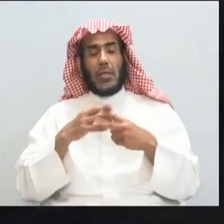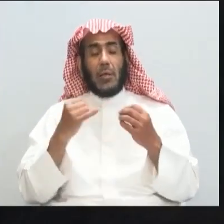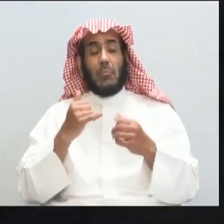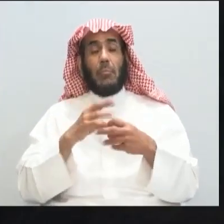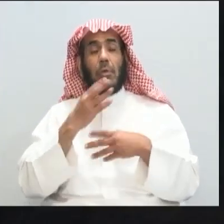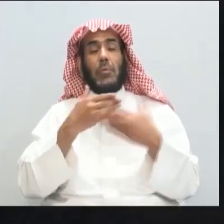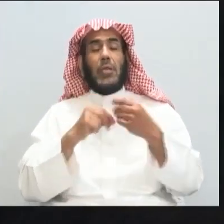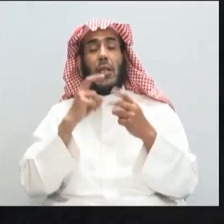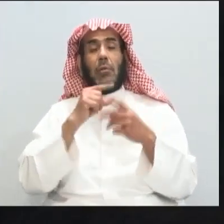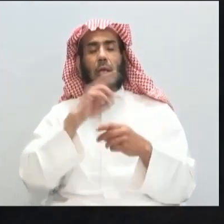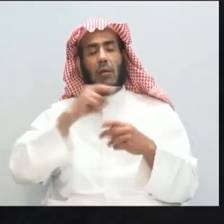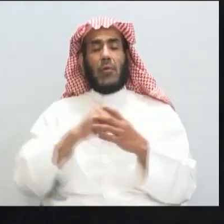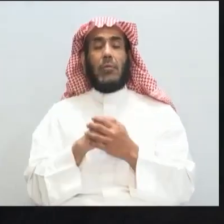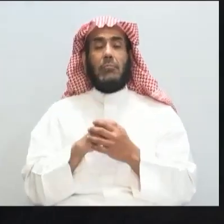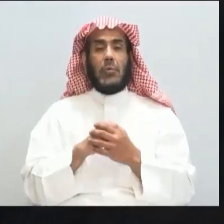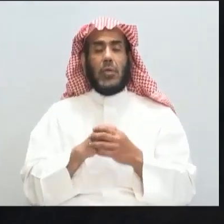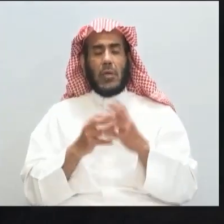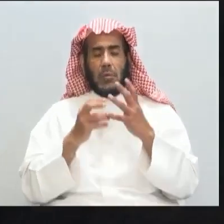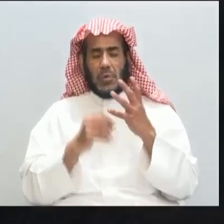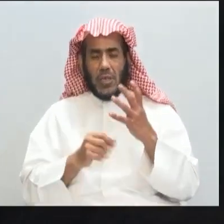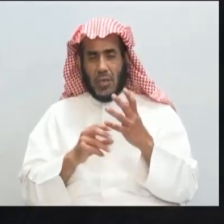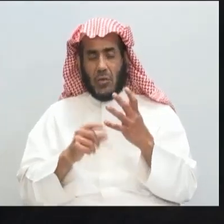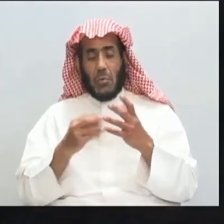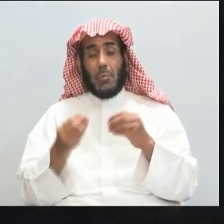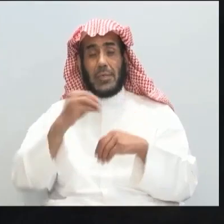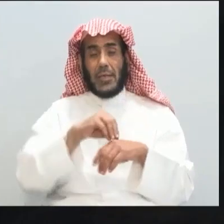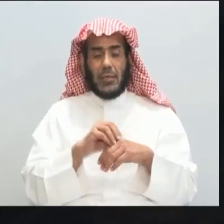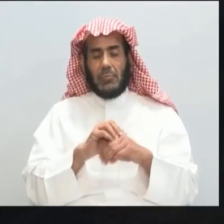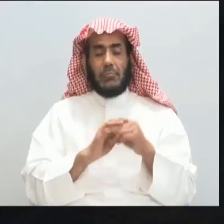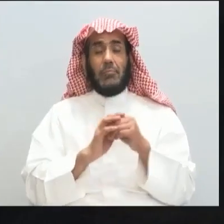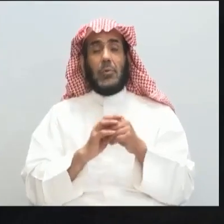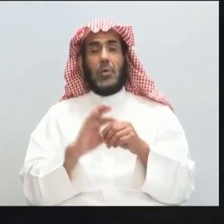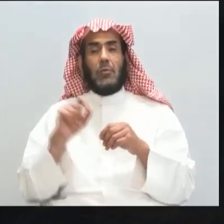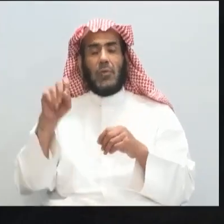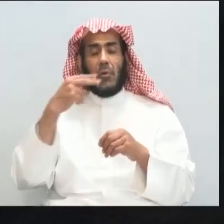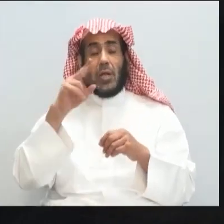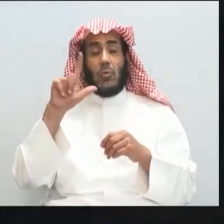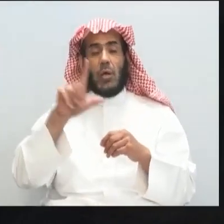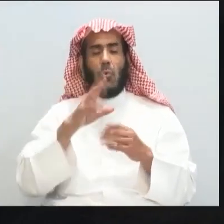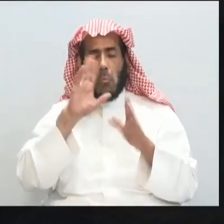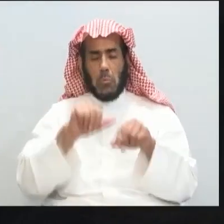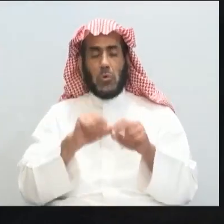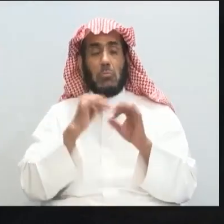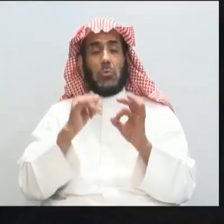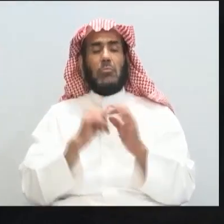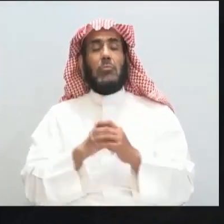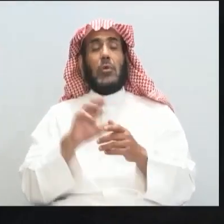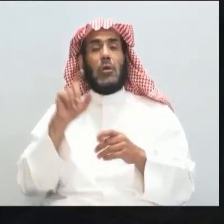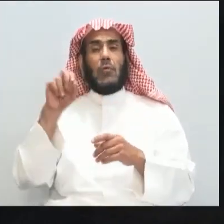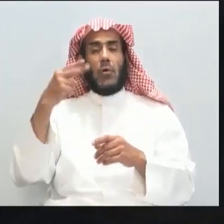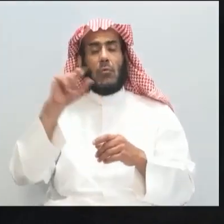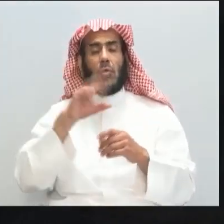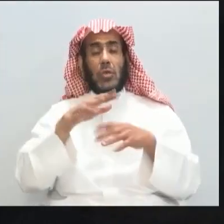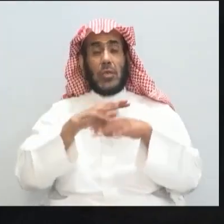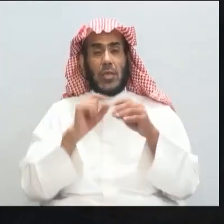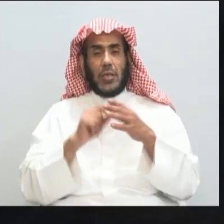الكلمه تغير الالفاظ بالجذر ثم ما زاد فالفاء والعين واللام طبعا هو وجدوا ان الفاء والعين واللام هو